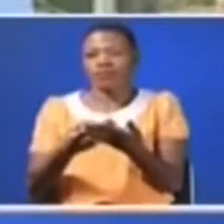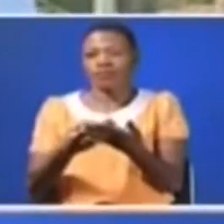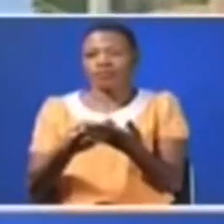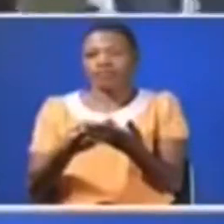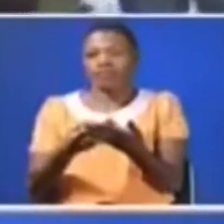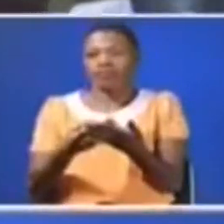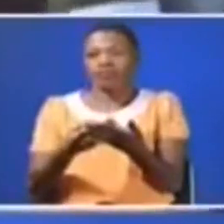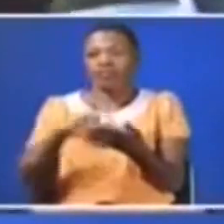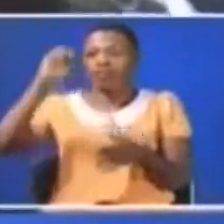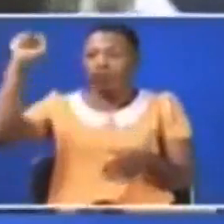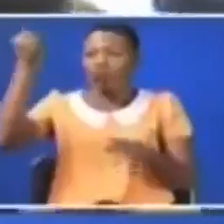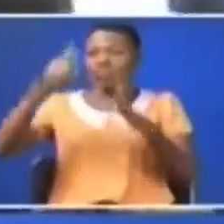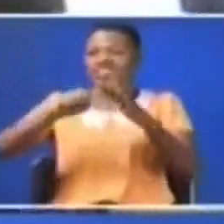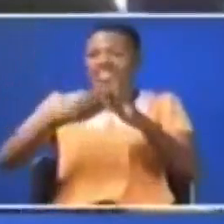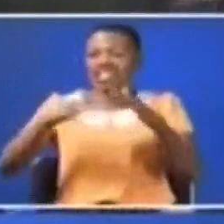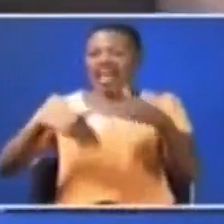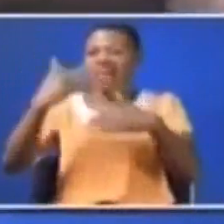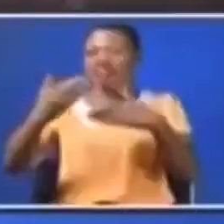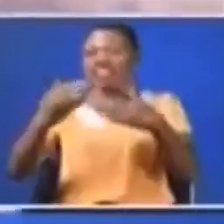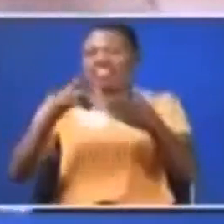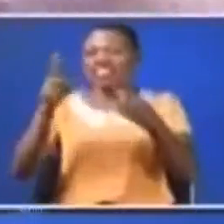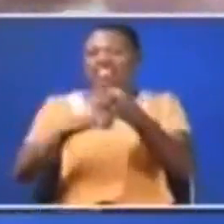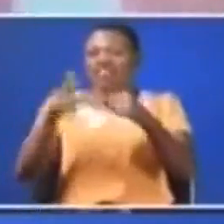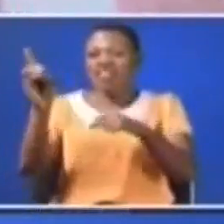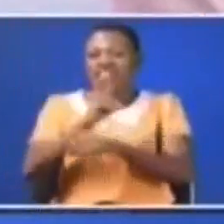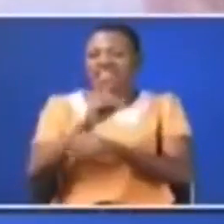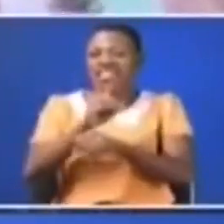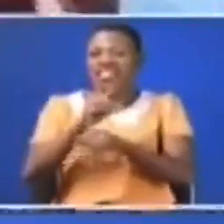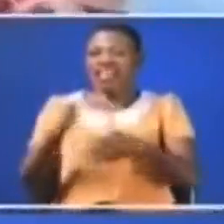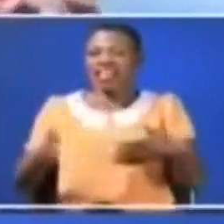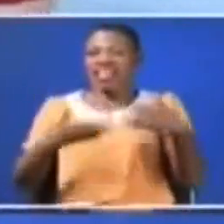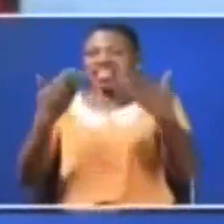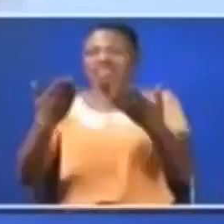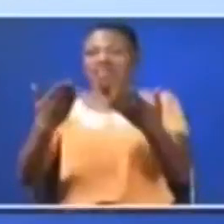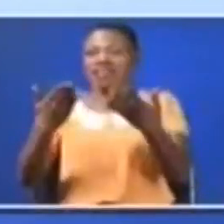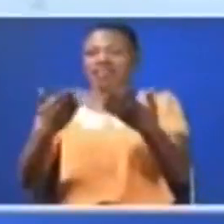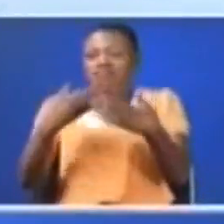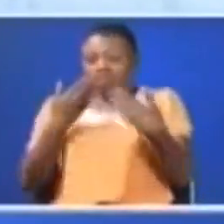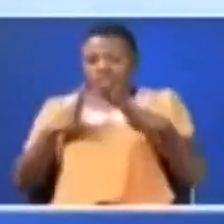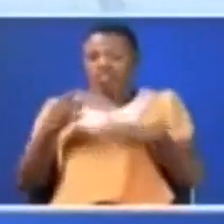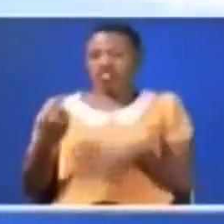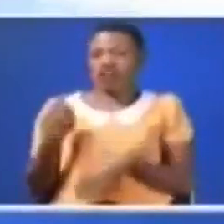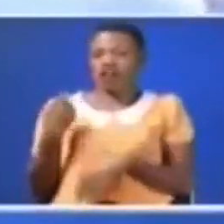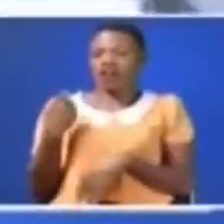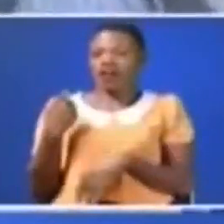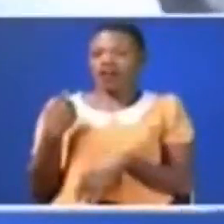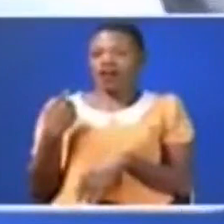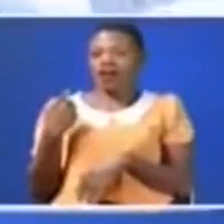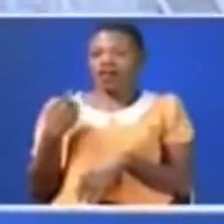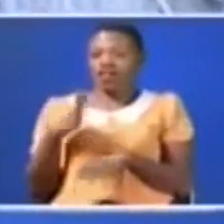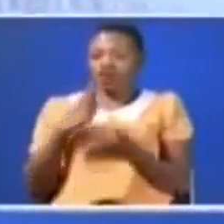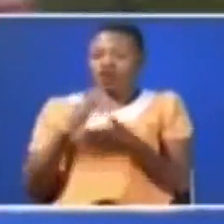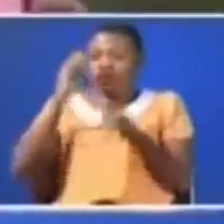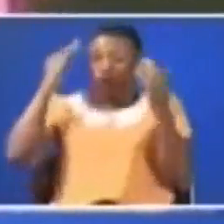Mgomo huu umeanza baada ya ilani ya siku saba waliotoa wahudumu hawa kukamilika jana. Na licha ya kuwepo amri